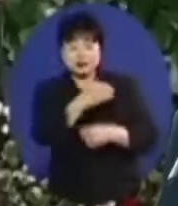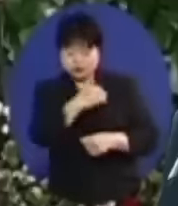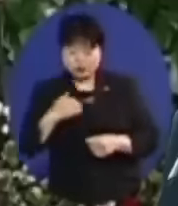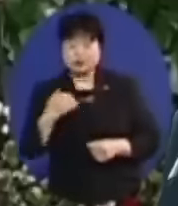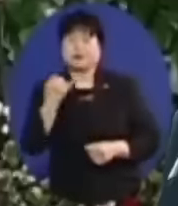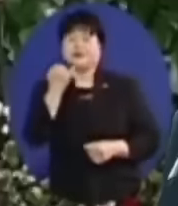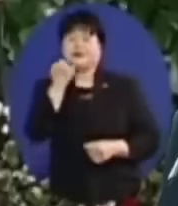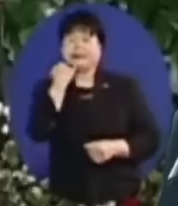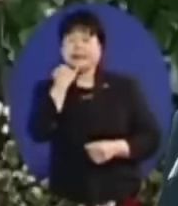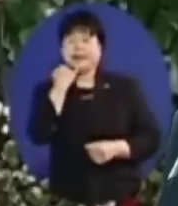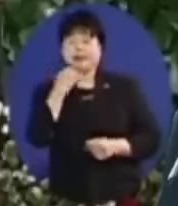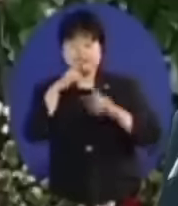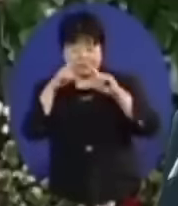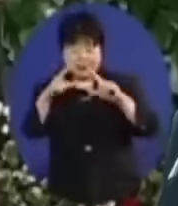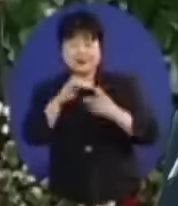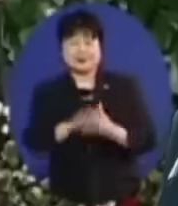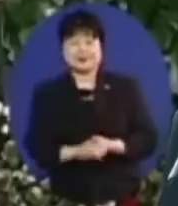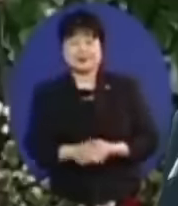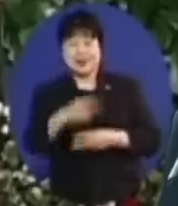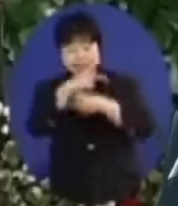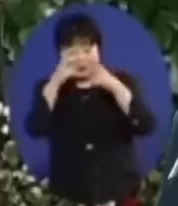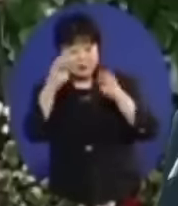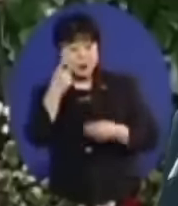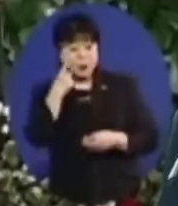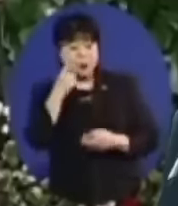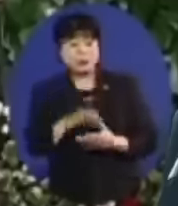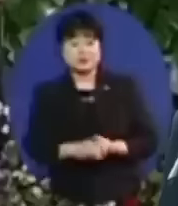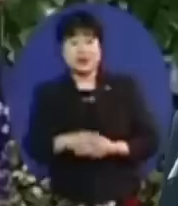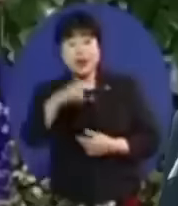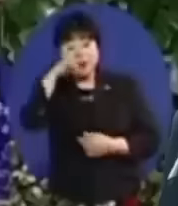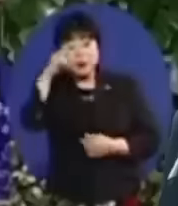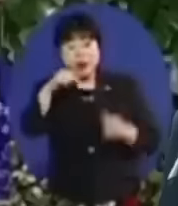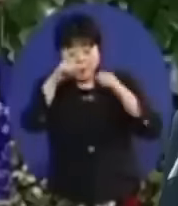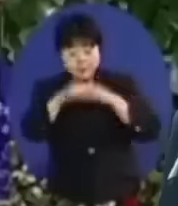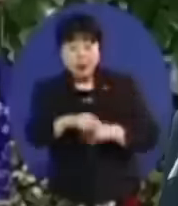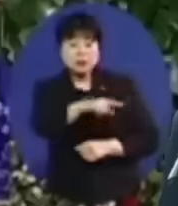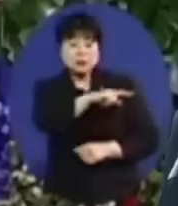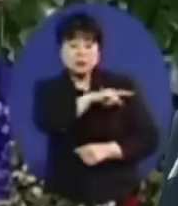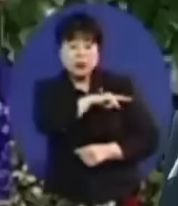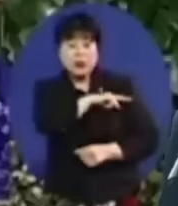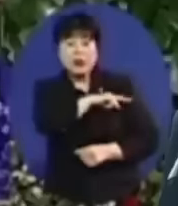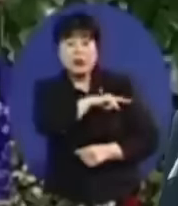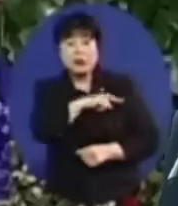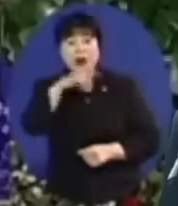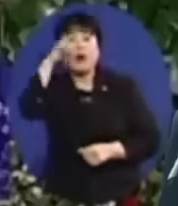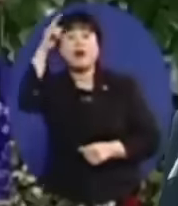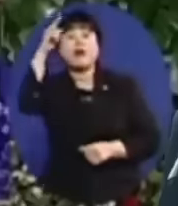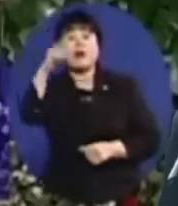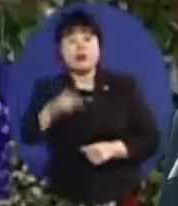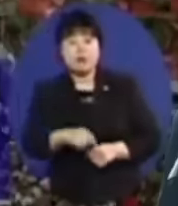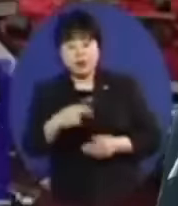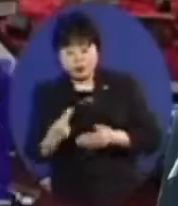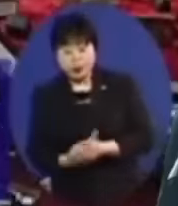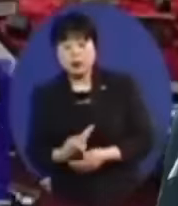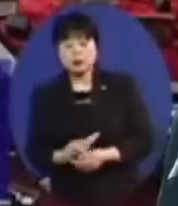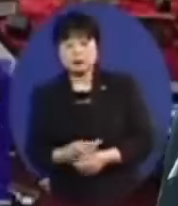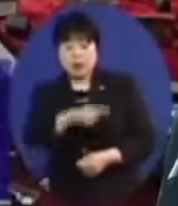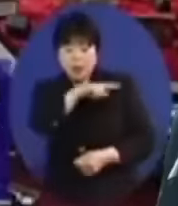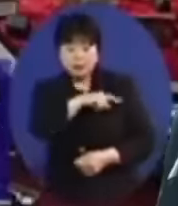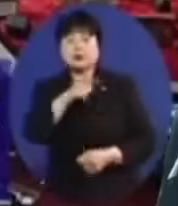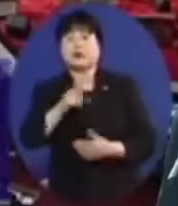족하다고 대답을 했습니다. 잠언서 16장 18절에 교만은 폐망의 선봉이요 거만한 마음은 넘어짐의 앞잡이니라.